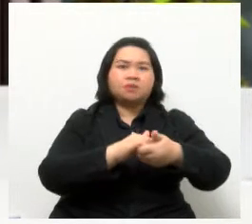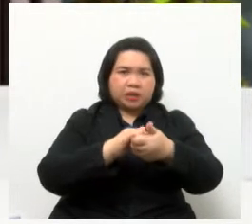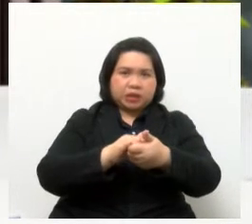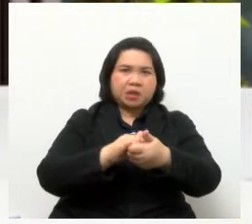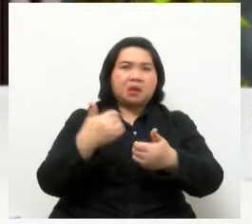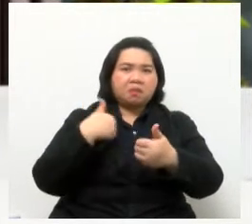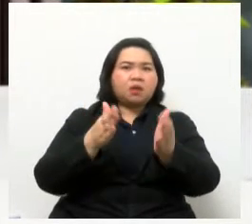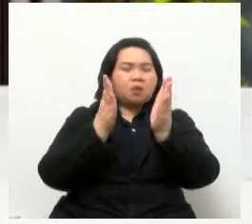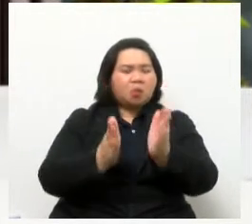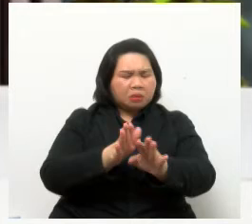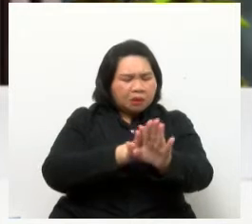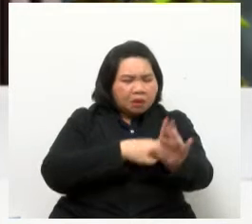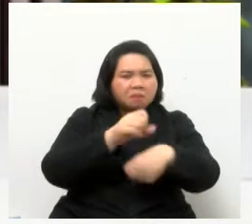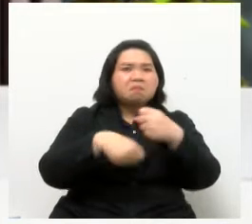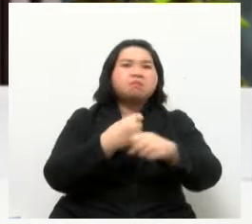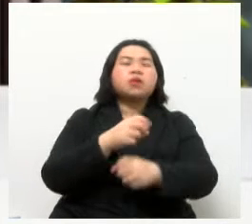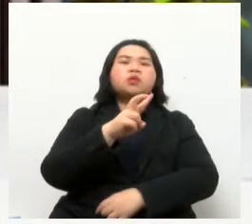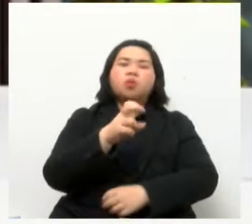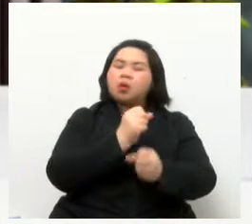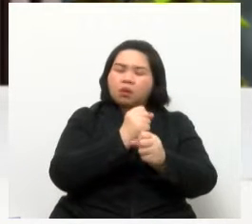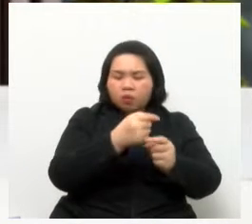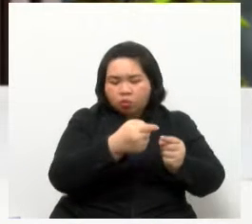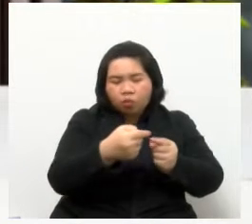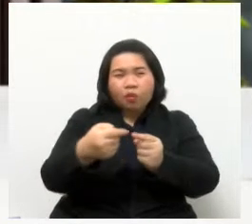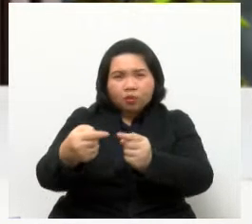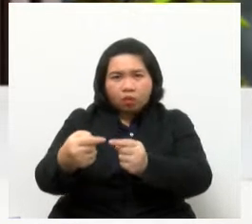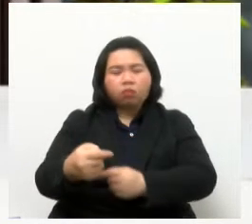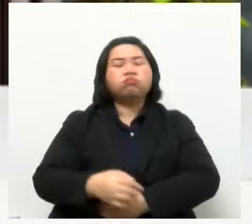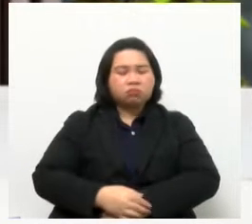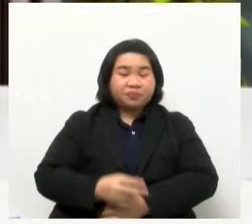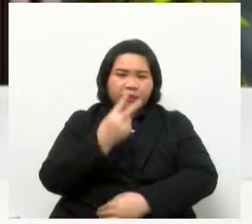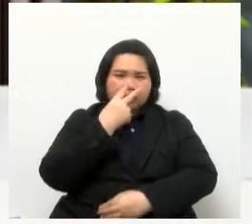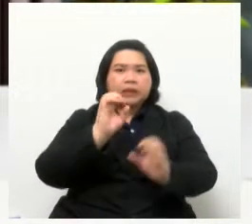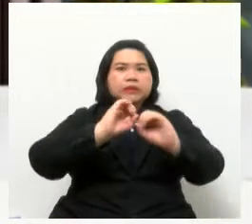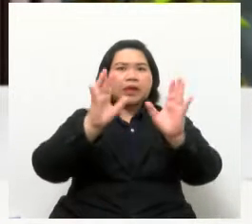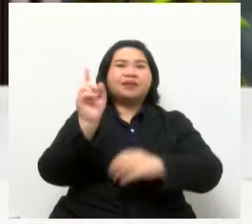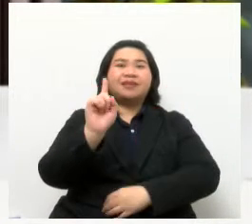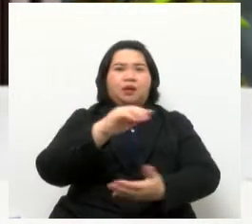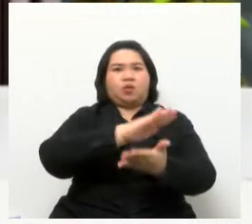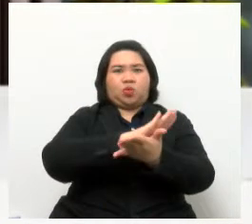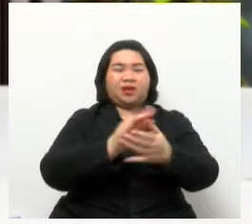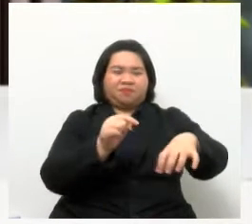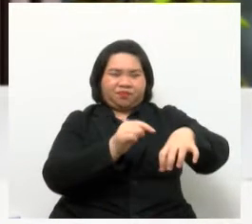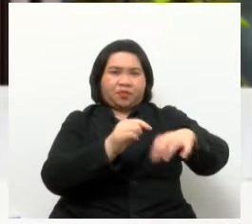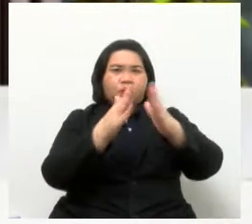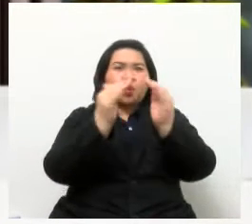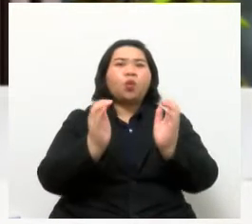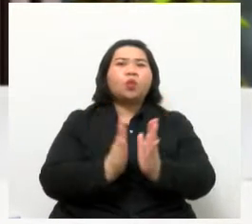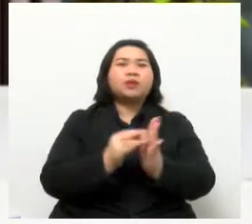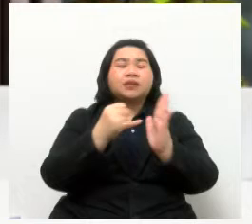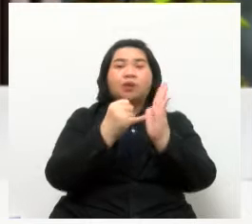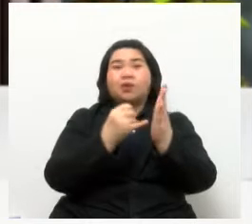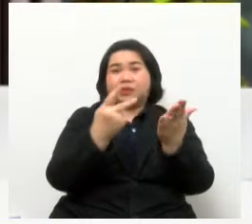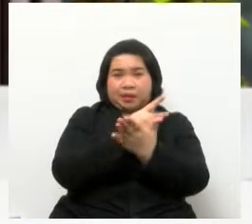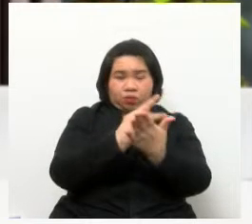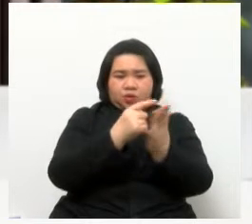กว่า200ปีจากเรื่องราวเหล่านี้นะคะเราจะเห็นผลเชิงประจักษ์ได้จากโรงเรียนวัดเบญญพาสสังกัดสำนักงาน